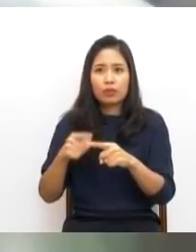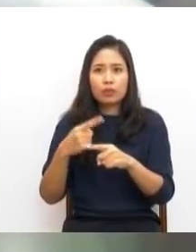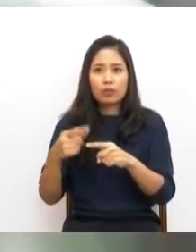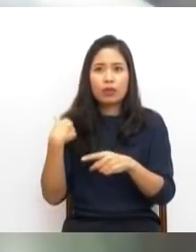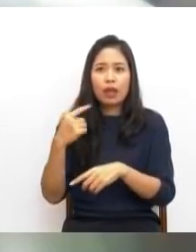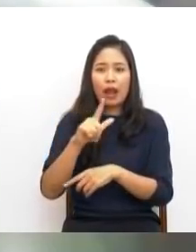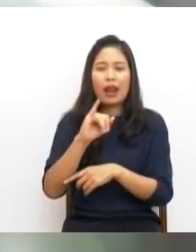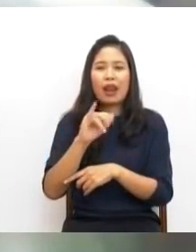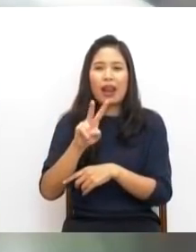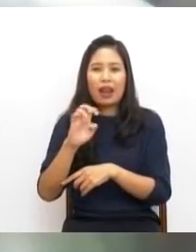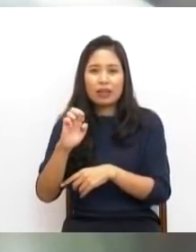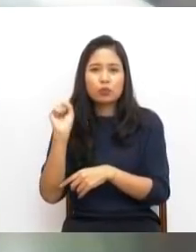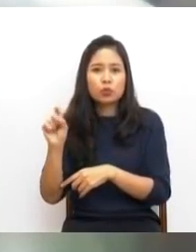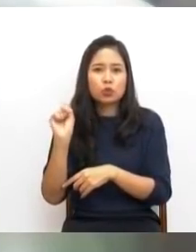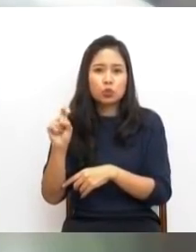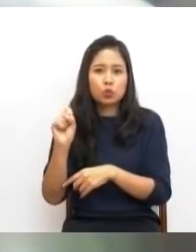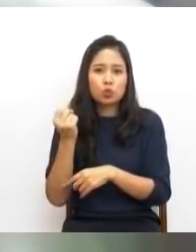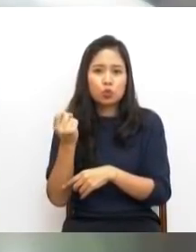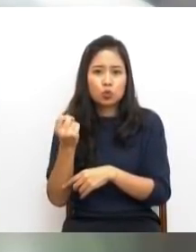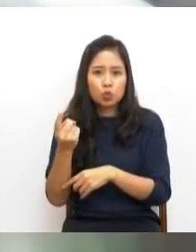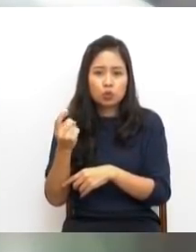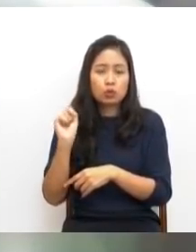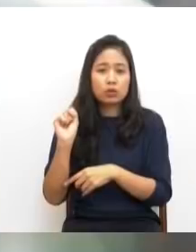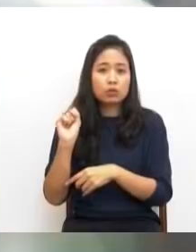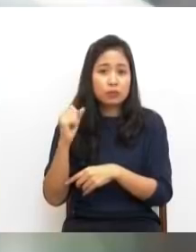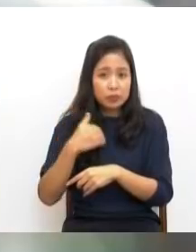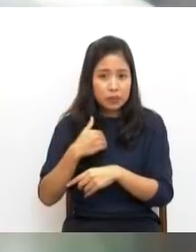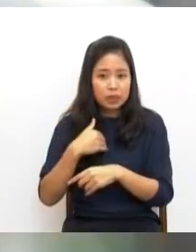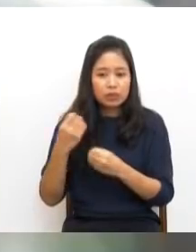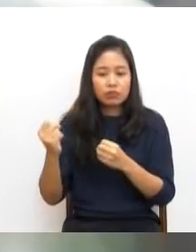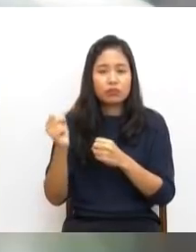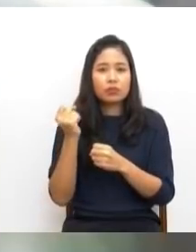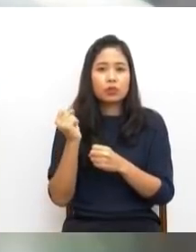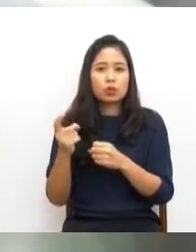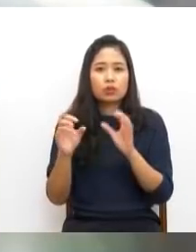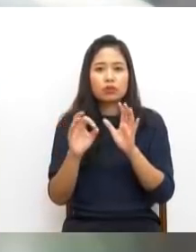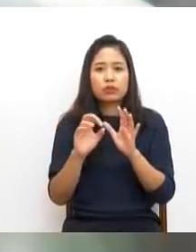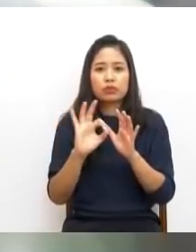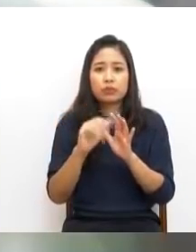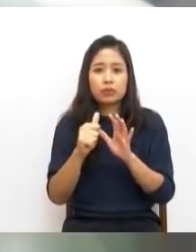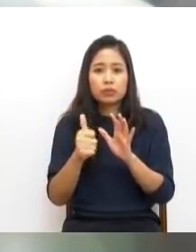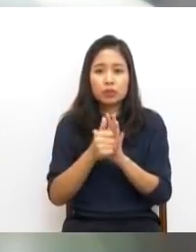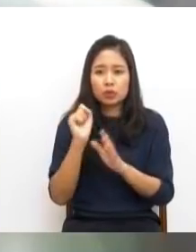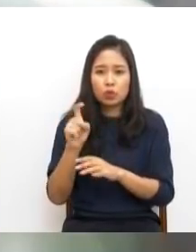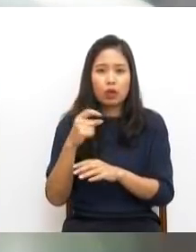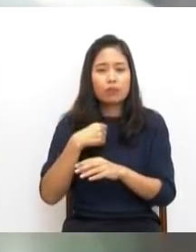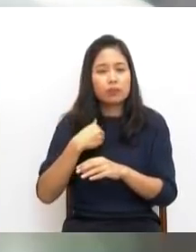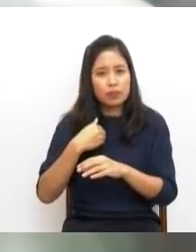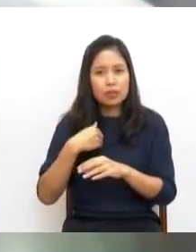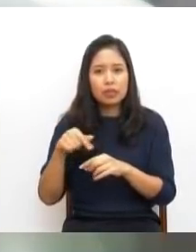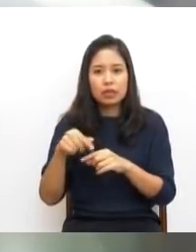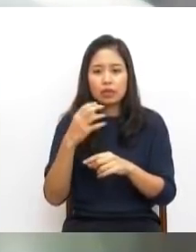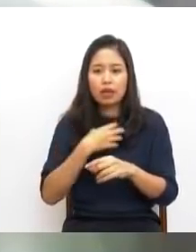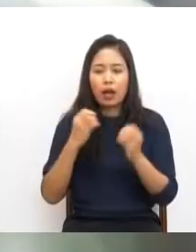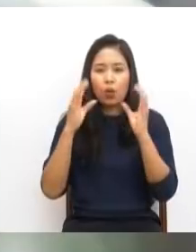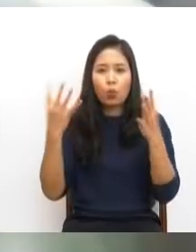จบปั๊บคุณครูตอบได้ทันทีแน่นอนว่าเฮ้ยมันต้องตอบอย่างนี้นะมันเป็นอย่างนี้นะแล้วมันจะช่วยพัฒนาศักยภาพคุณ